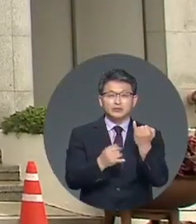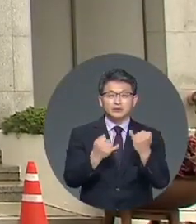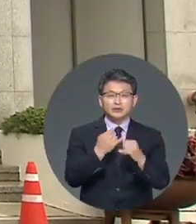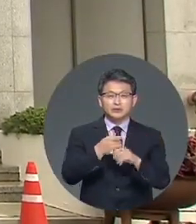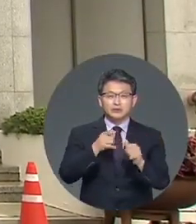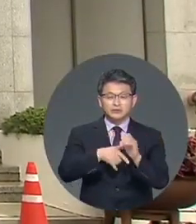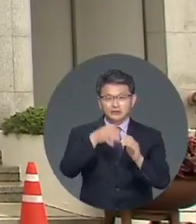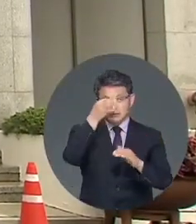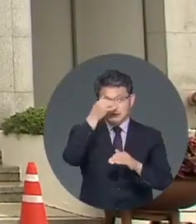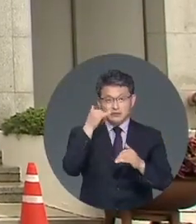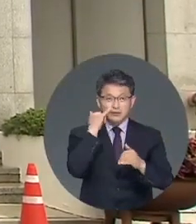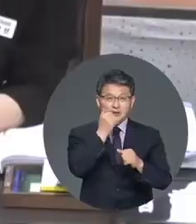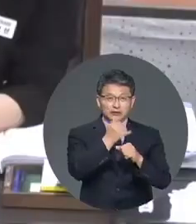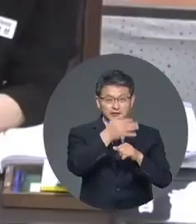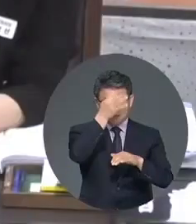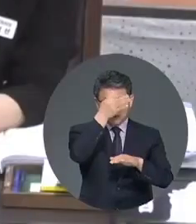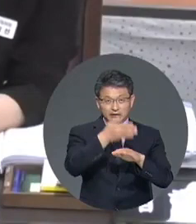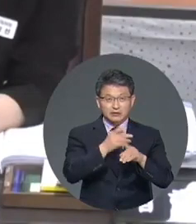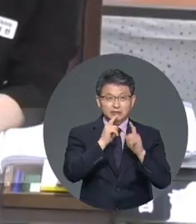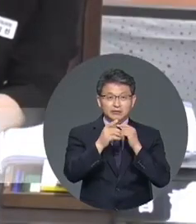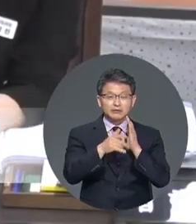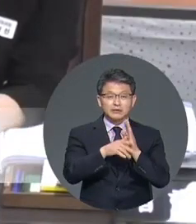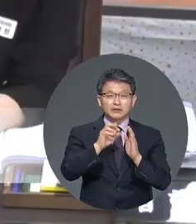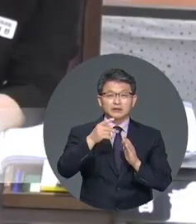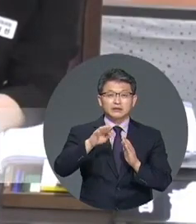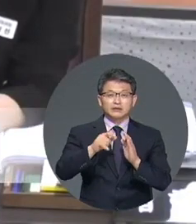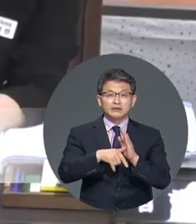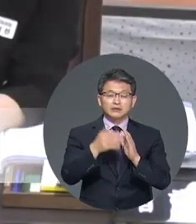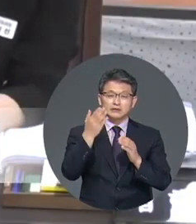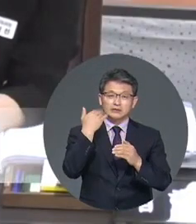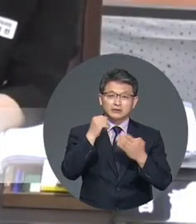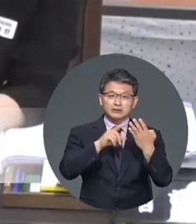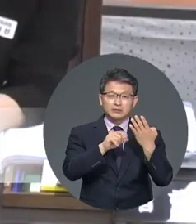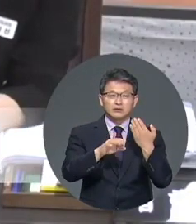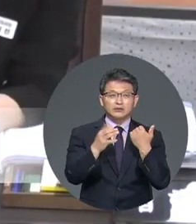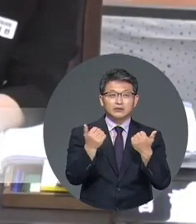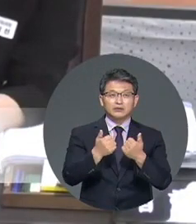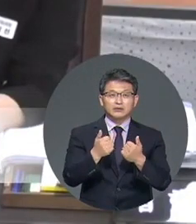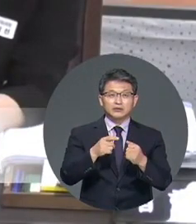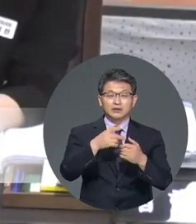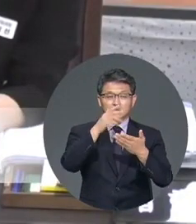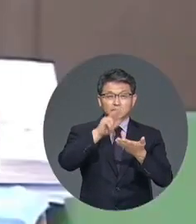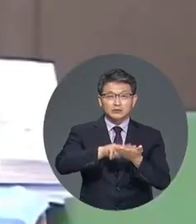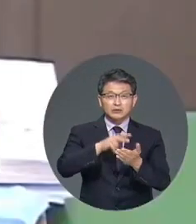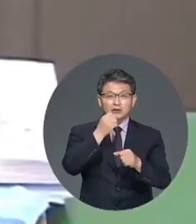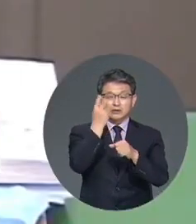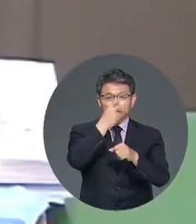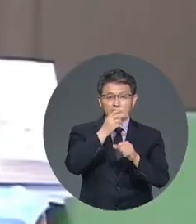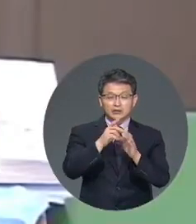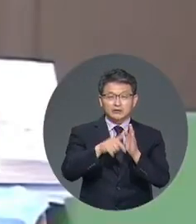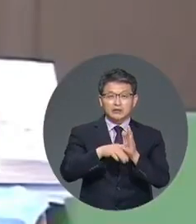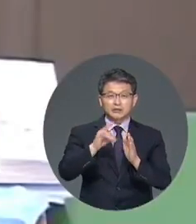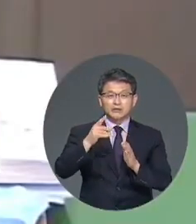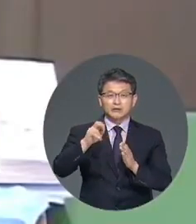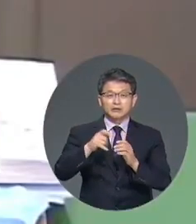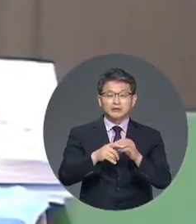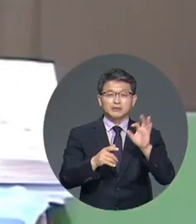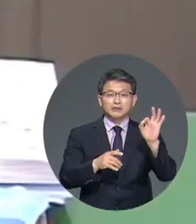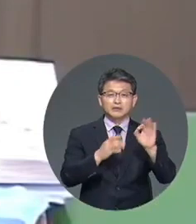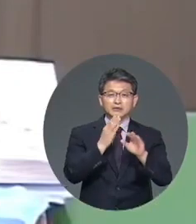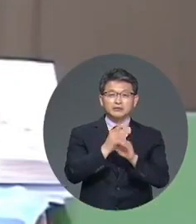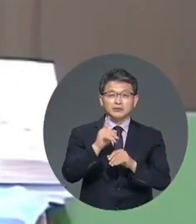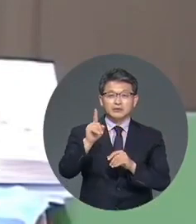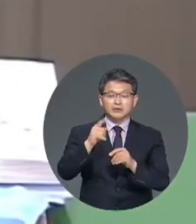전화상으로 사과했습니다 양태석 의원은 지난 4월 의회 조례심사 과정에서 베트남 애들 10명 중